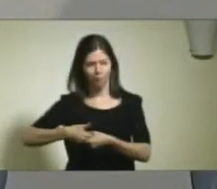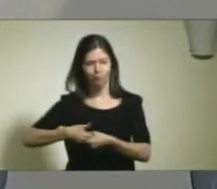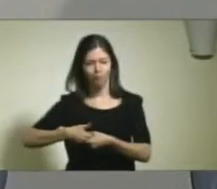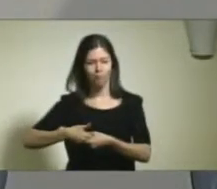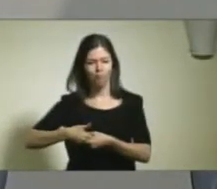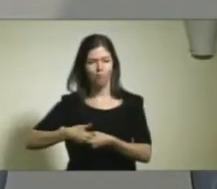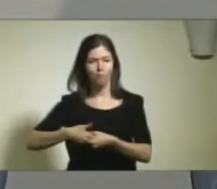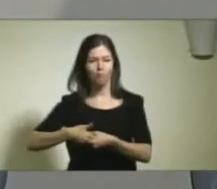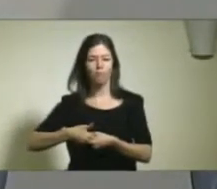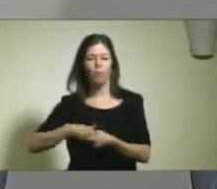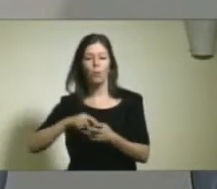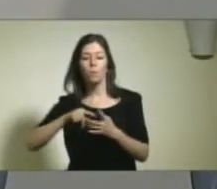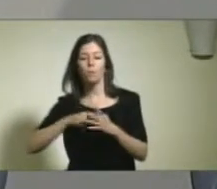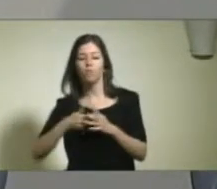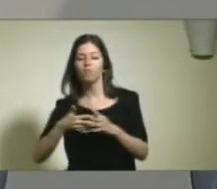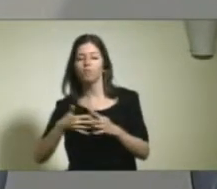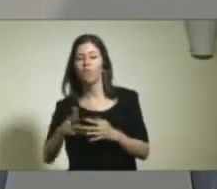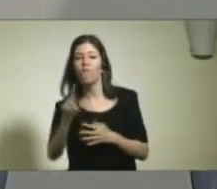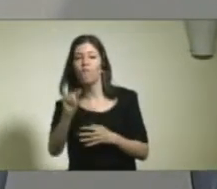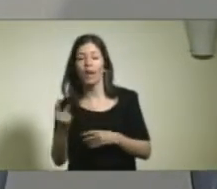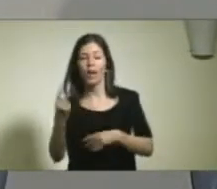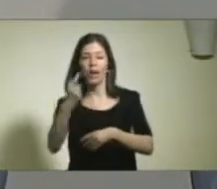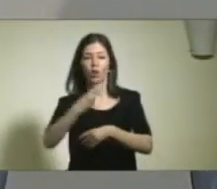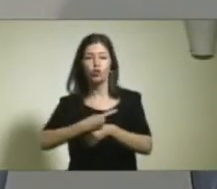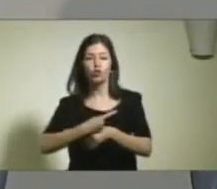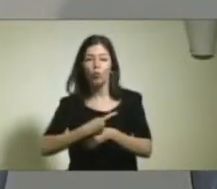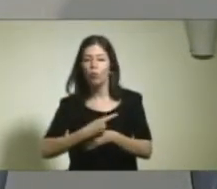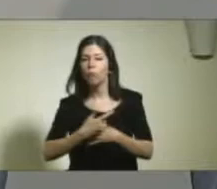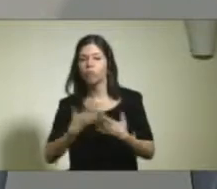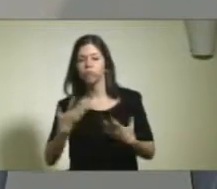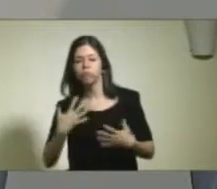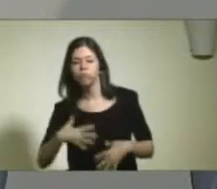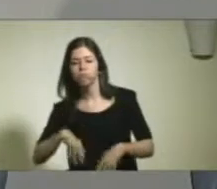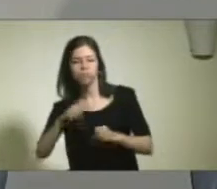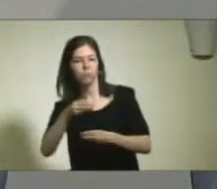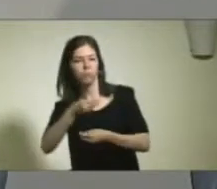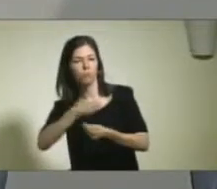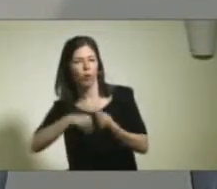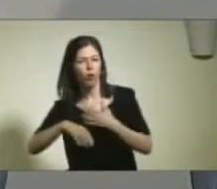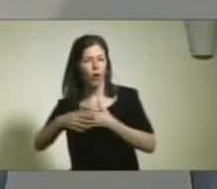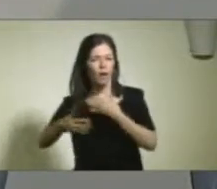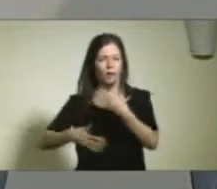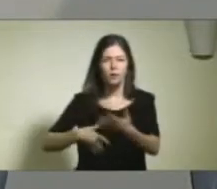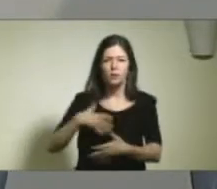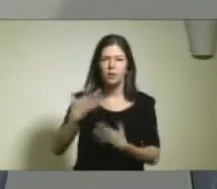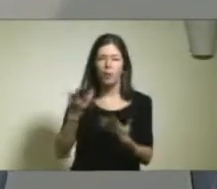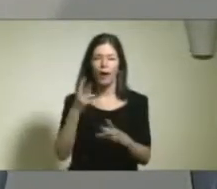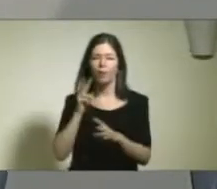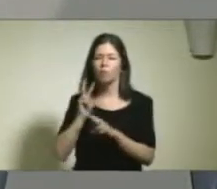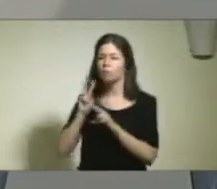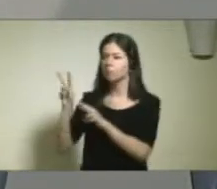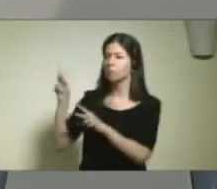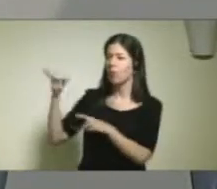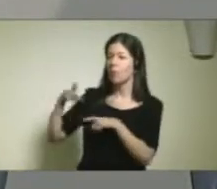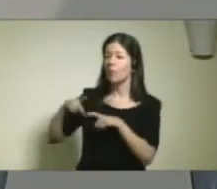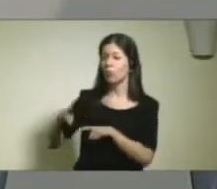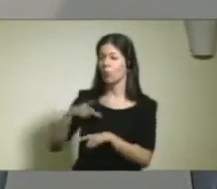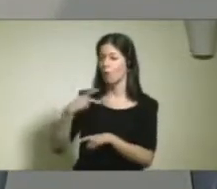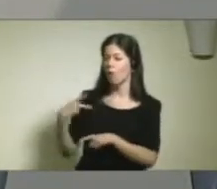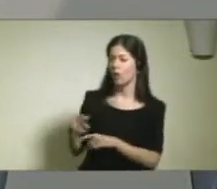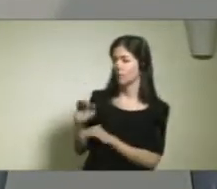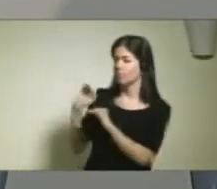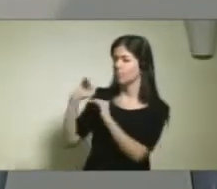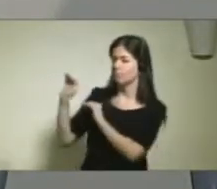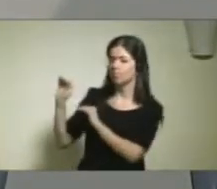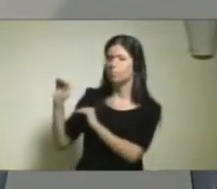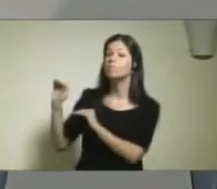Pour les 20 premiers jours, on va s'organiser et puis après, on va viser nos députés provinciaux et puis